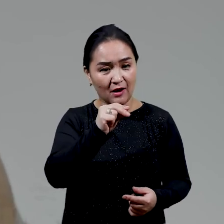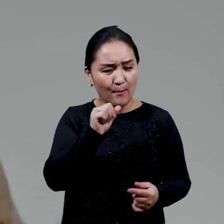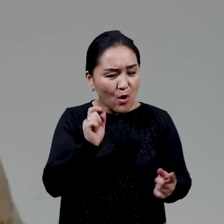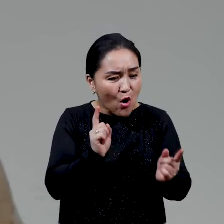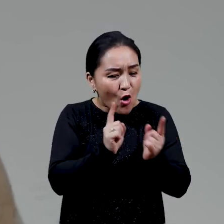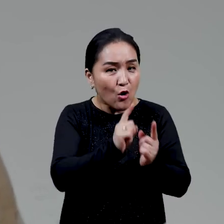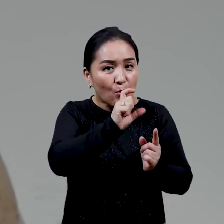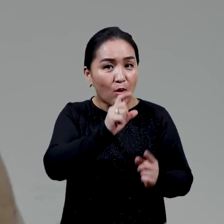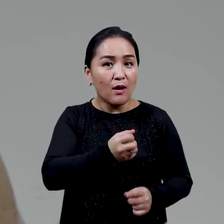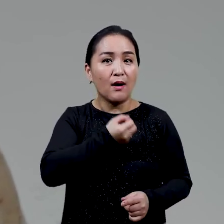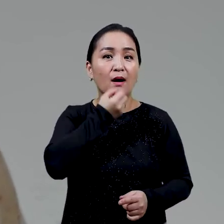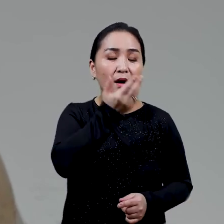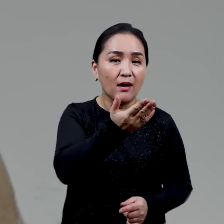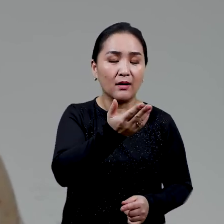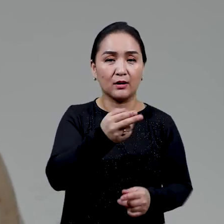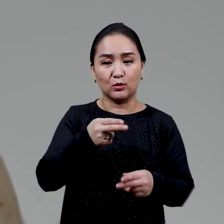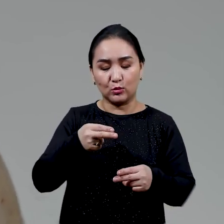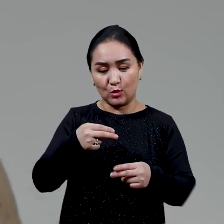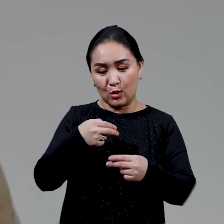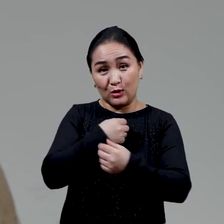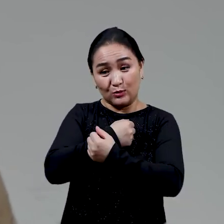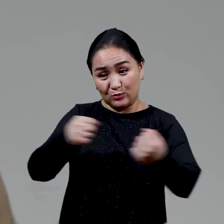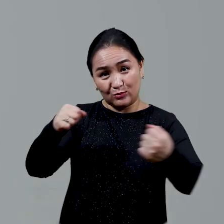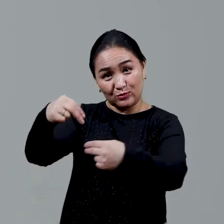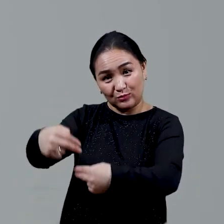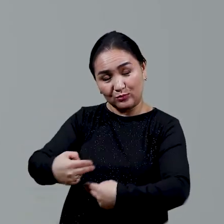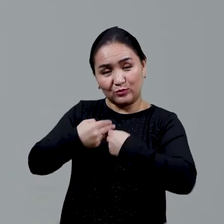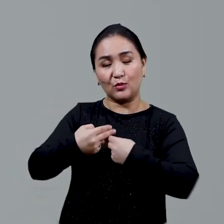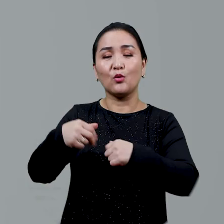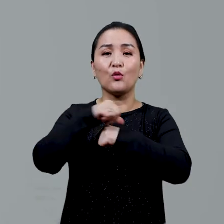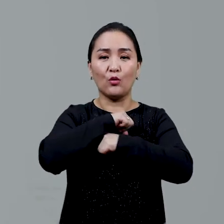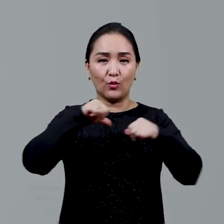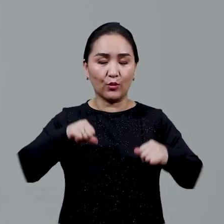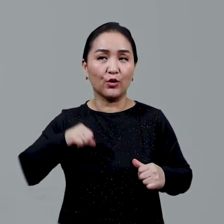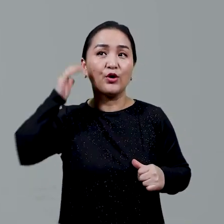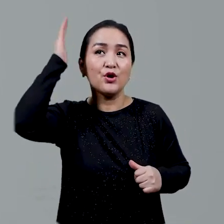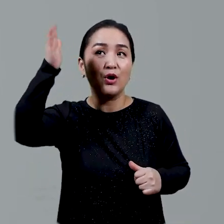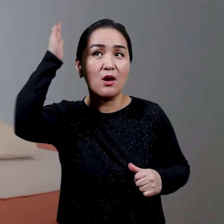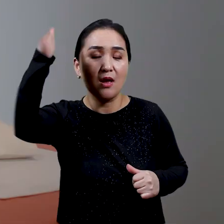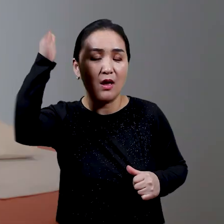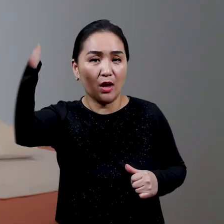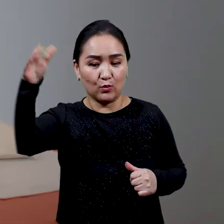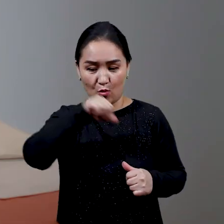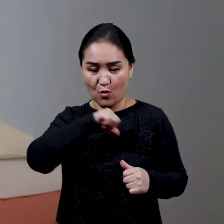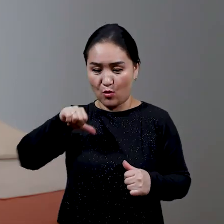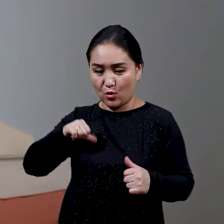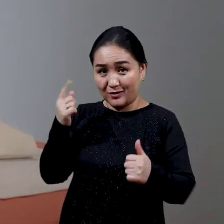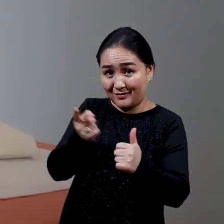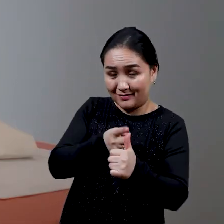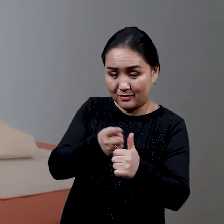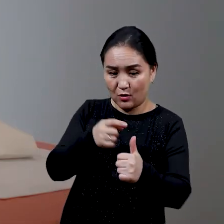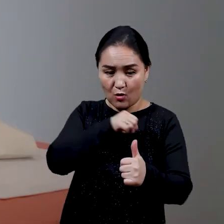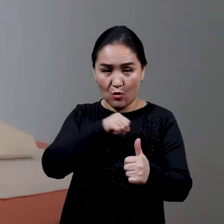хэлээд тэгээд одоо тусламж амж одоо бүх одоо өөрийнхөө одоо ирээдүй те өөрийнхөө нэр